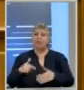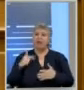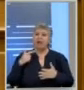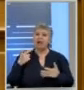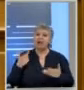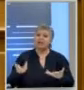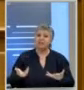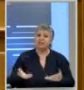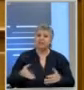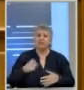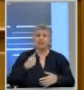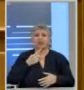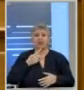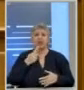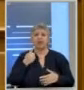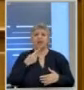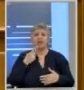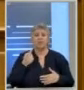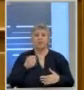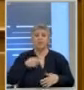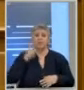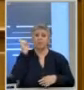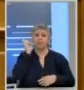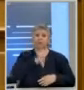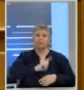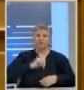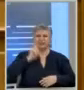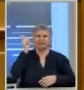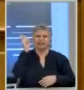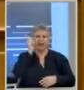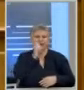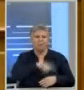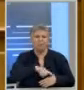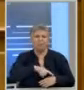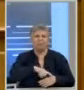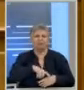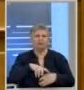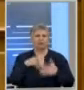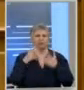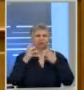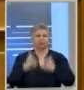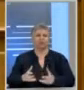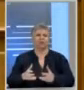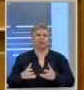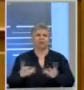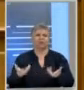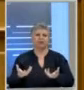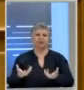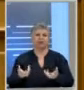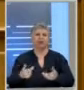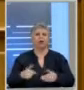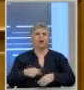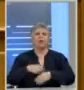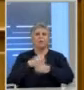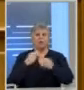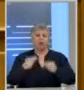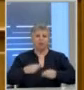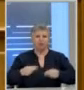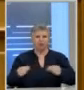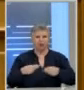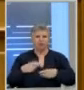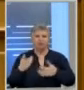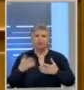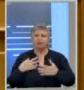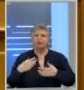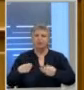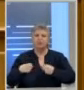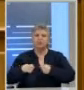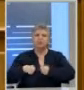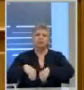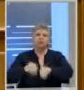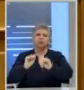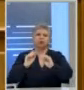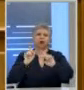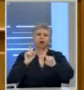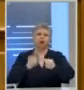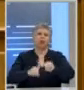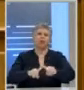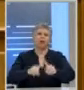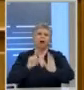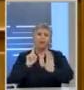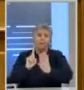χυδαιότητες, για να υπογράψετε τελικά τη μεγαλύτερη εκχώρηση εθνικής κυριαρχίας που έγινε στην πρόσφατη